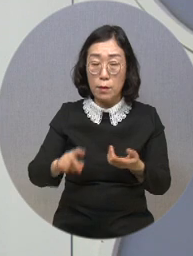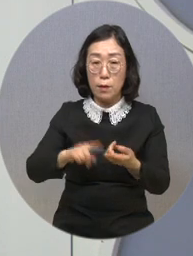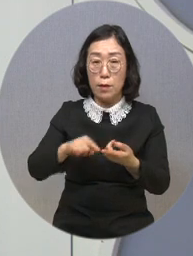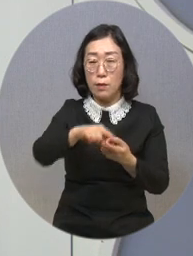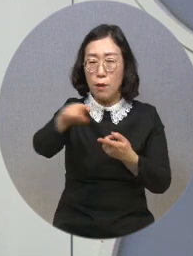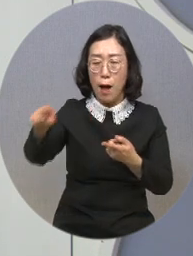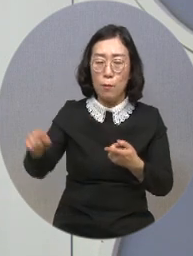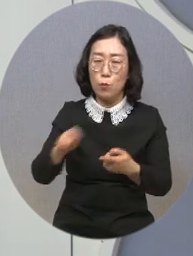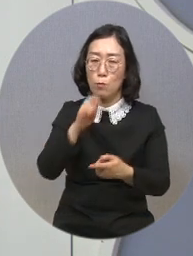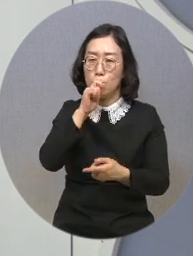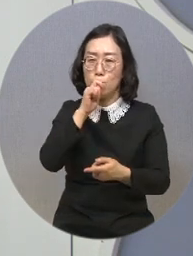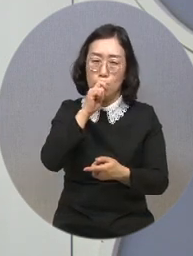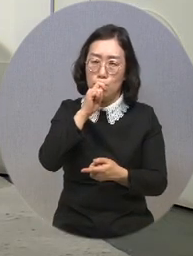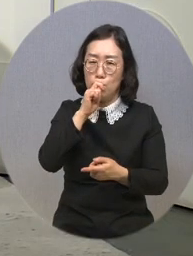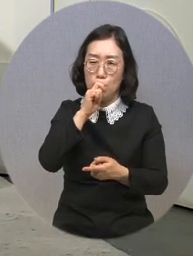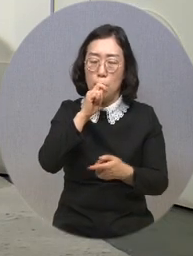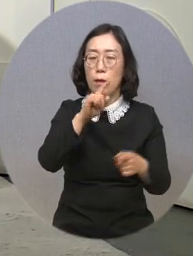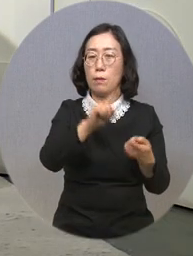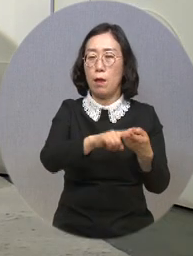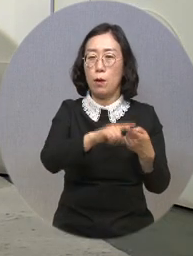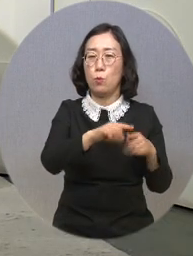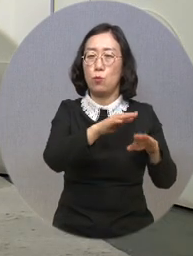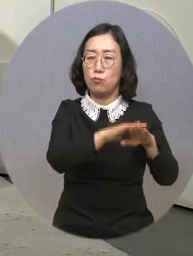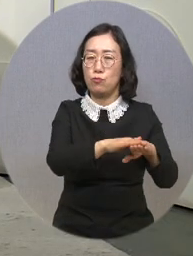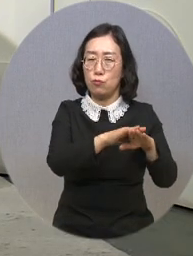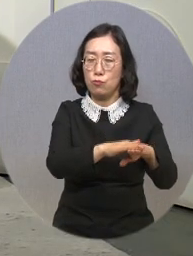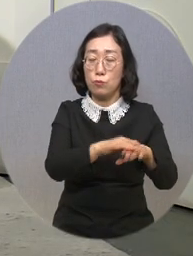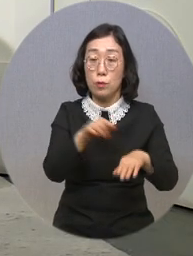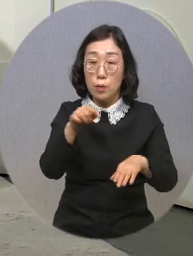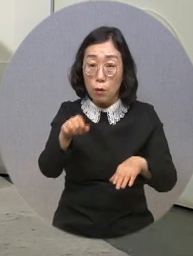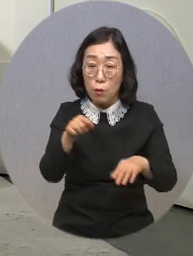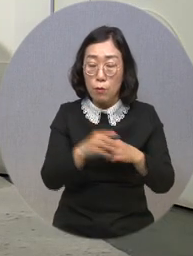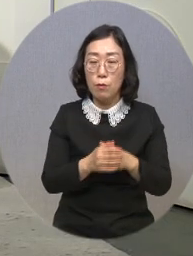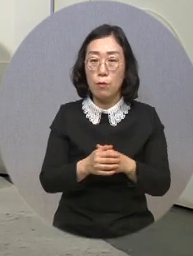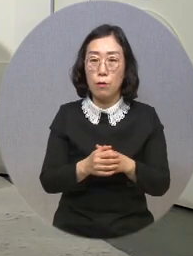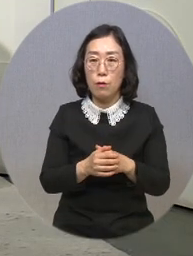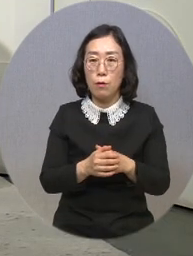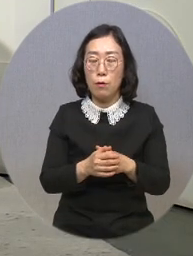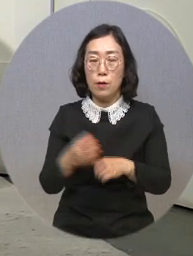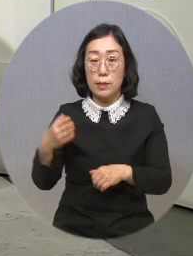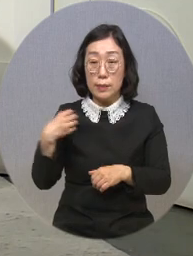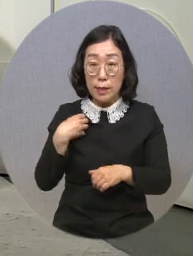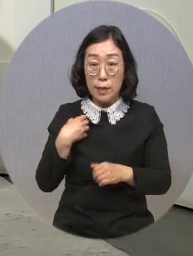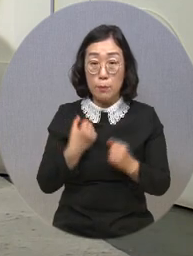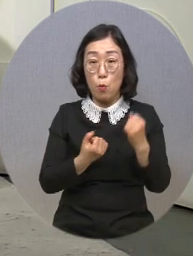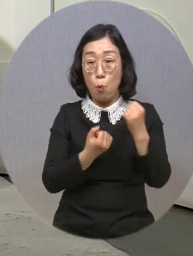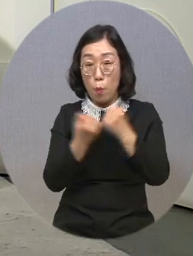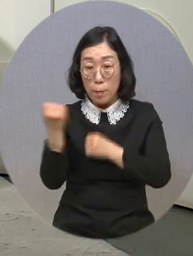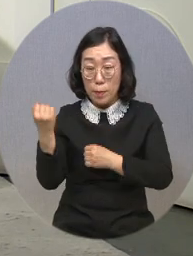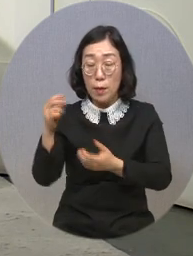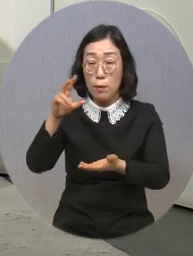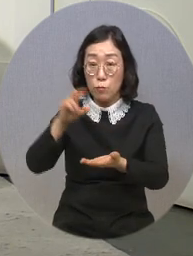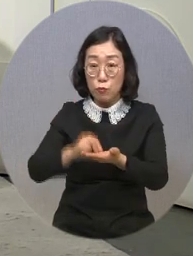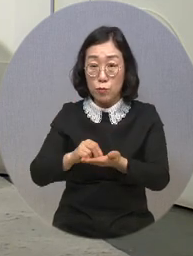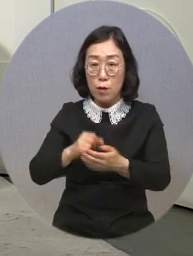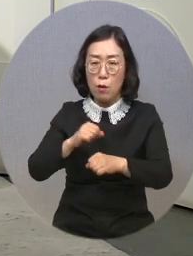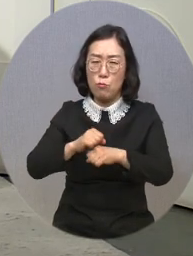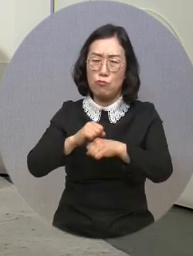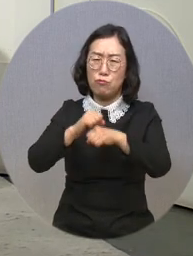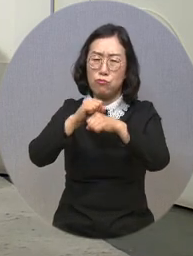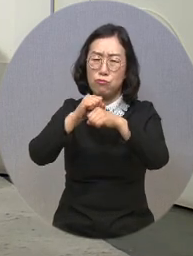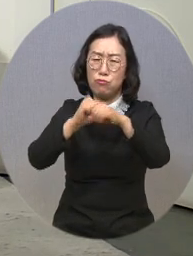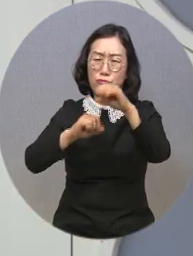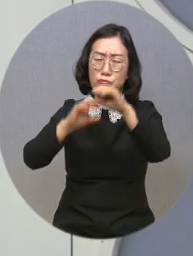얘기를 안 하는 겁니다. 골치 아프니까. 그런 식으로 정치가 회피, 책임을 회피하면 이 문제가 쌓이는 문제를 해결할